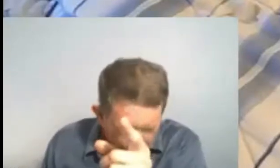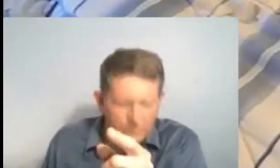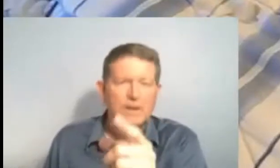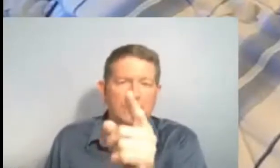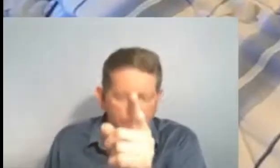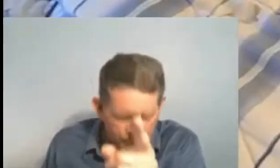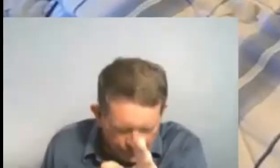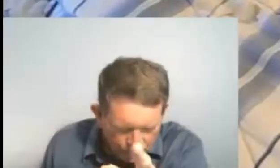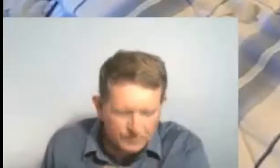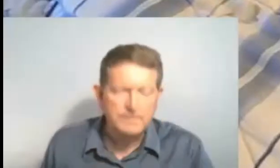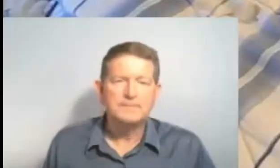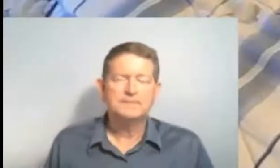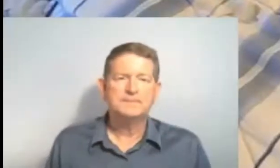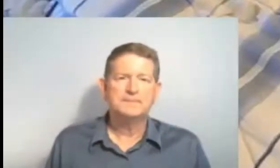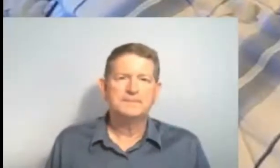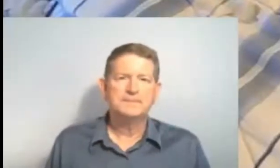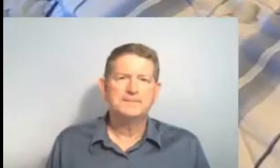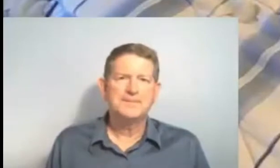Vous.